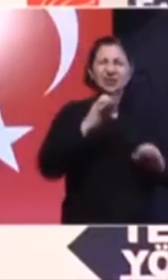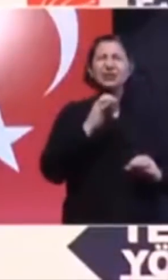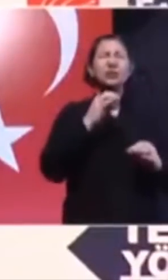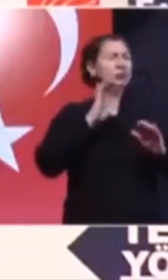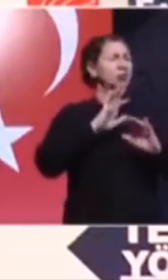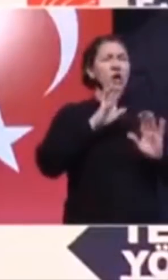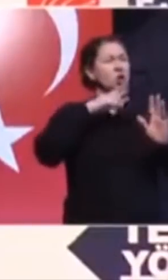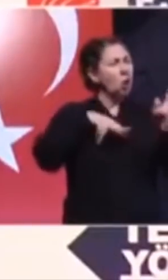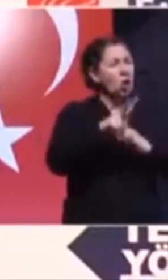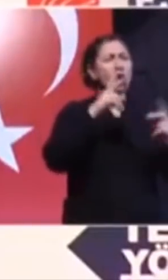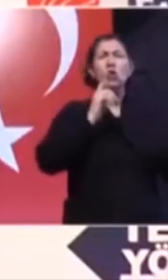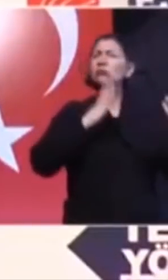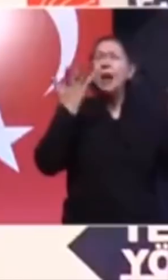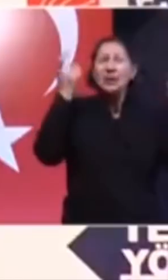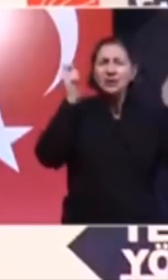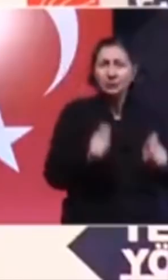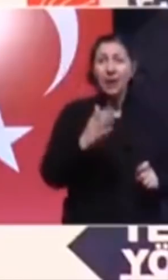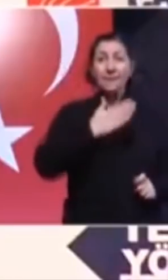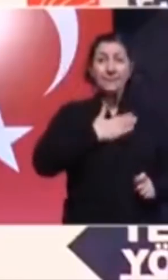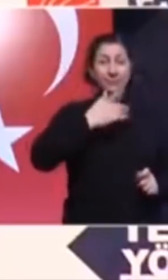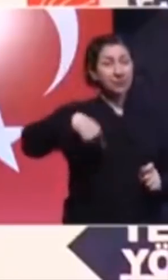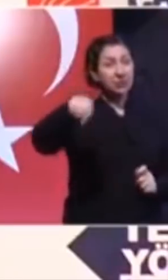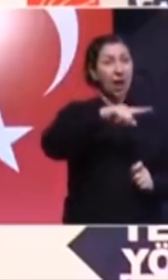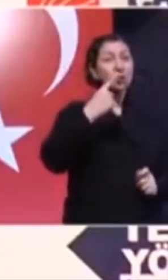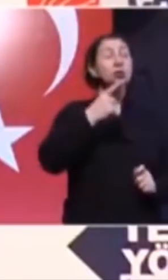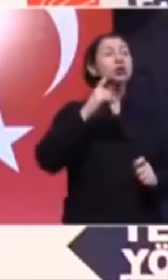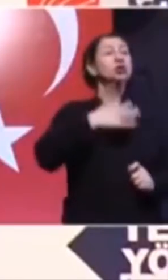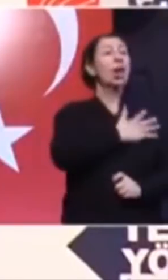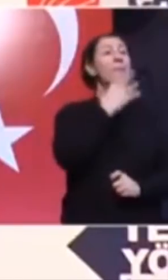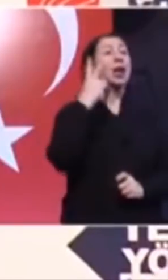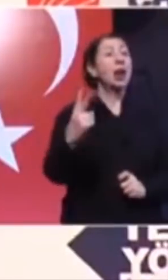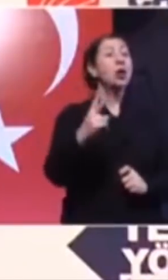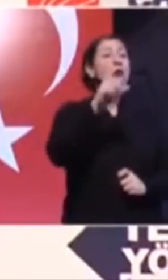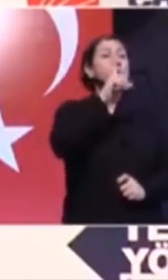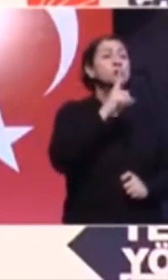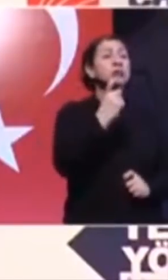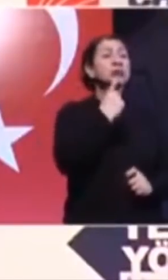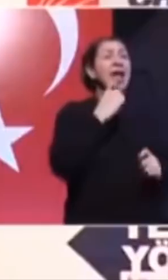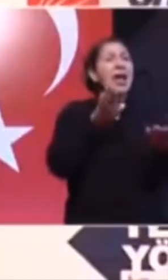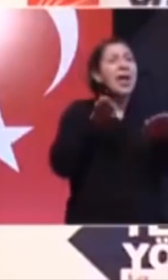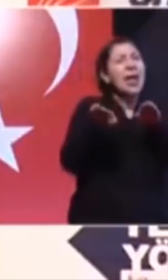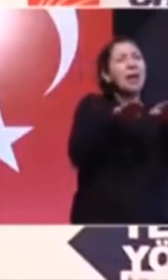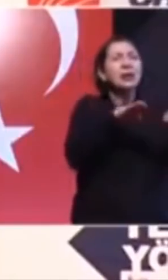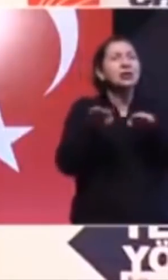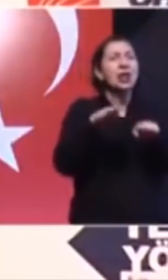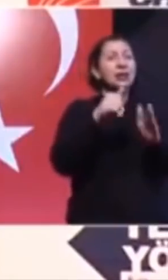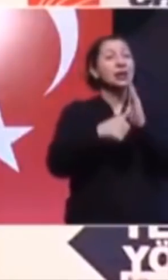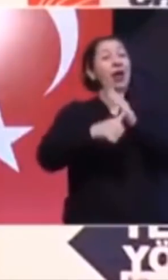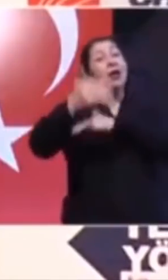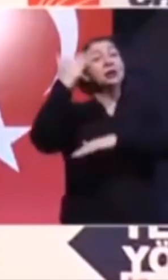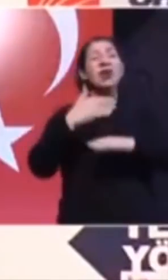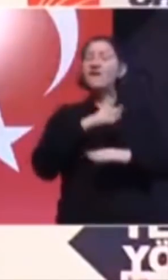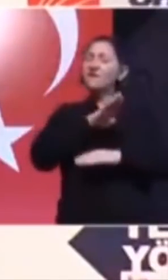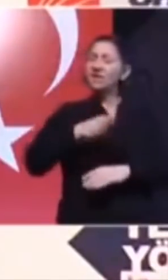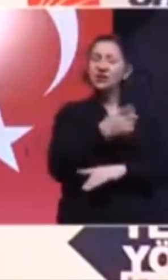kullanırlarsa kullansınlar, bizler Cumhuriyet Halk Partililer 100 yılına yaklaşan tarihinde